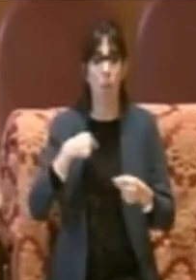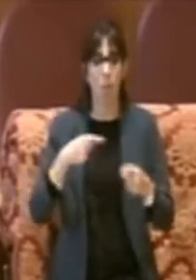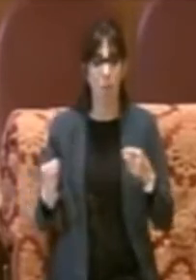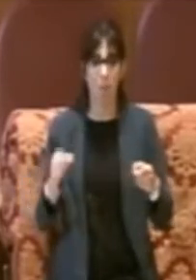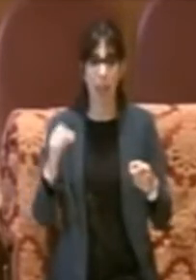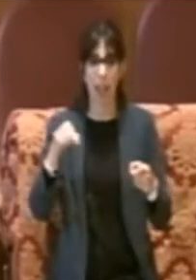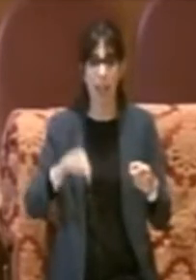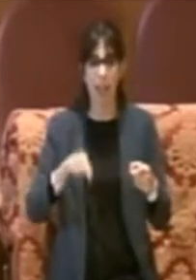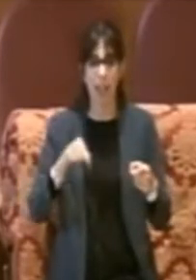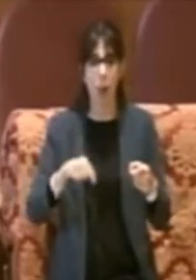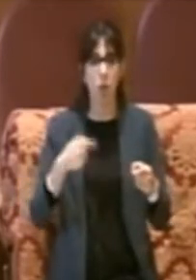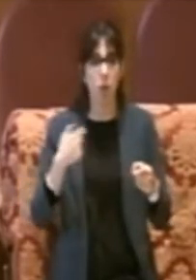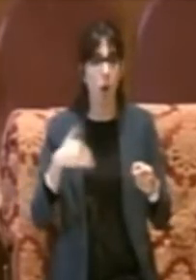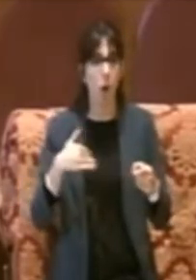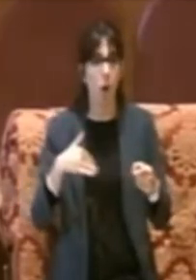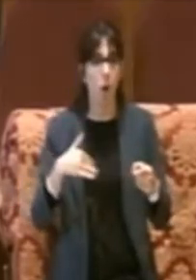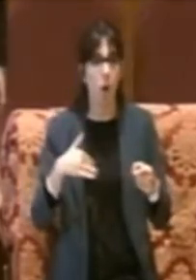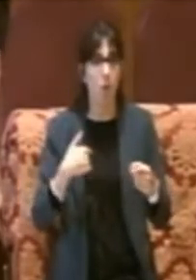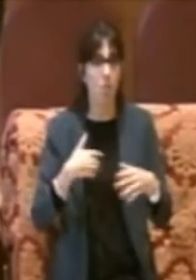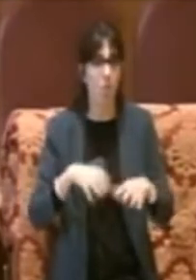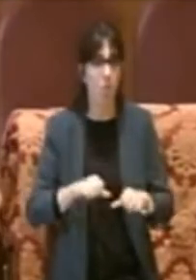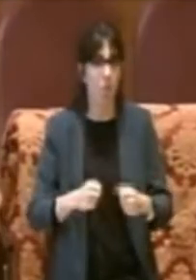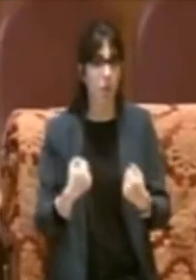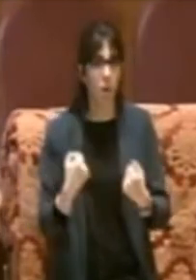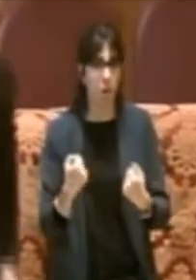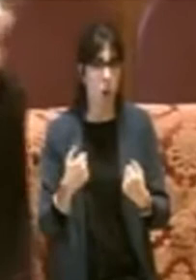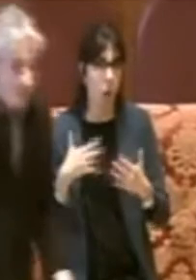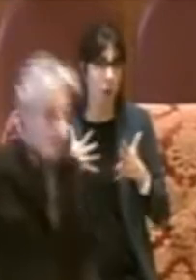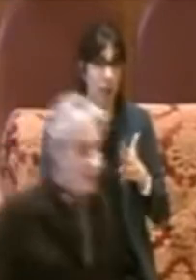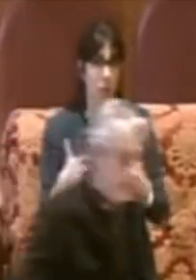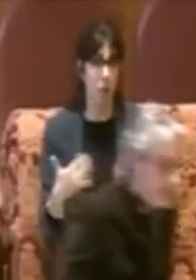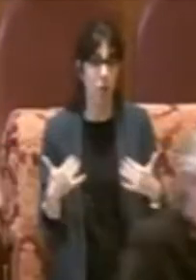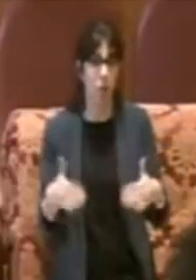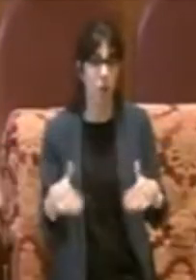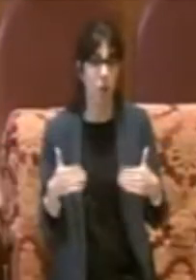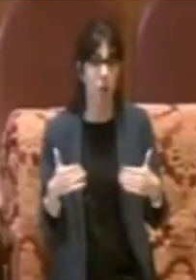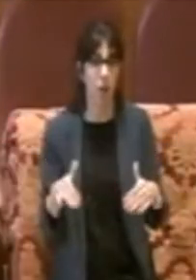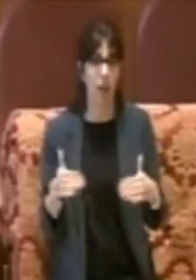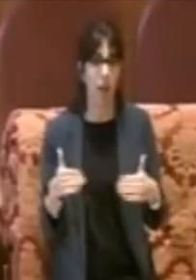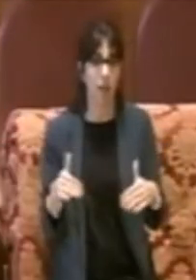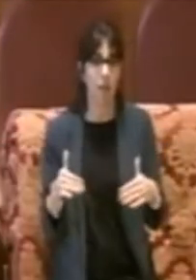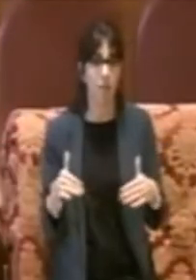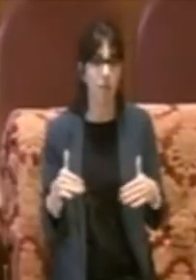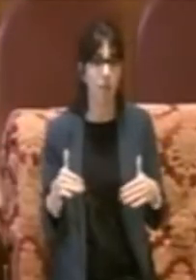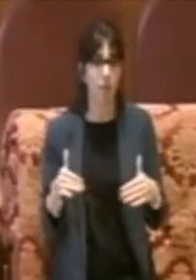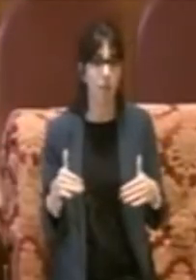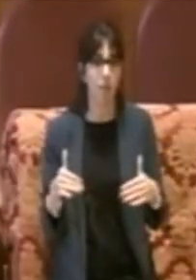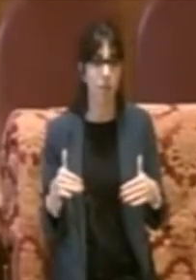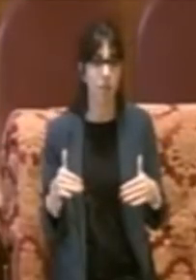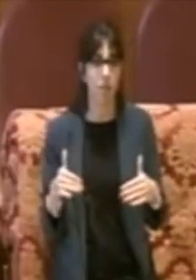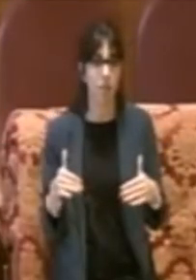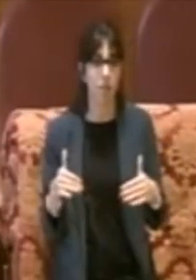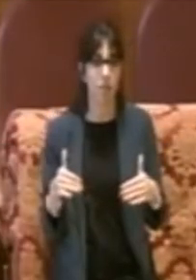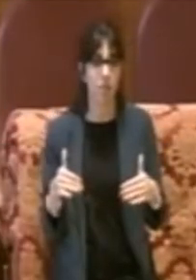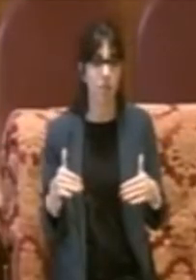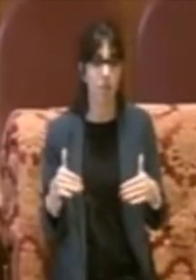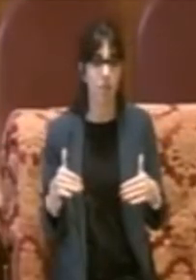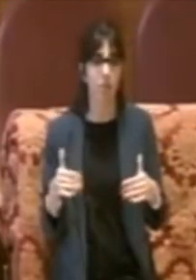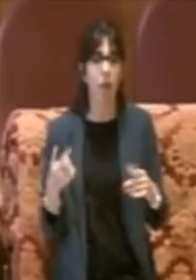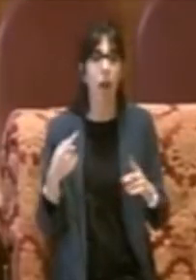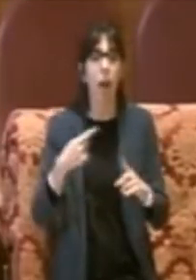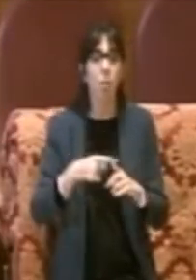particolare impegno particolare passione e anche diciamo con la